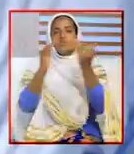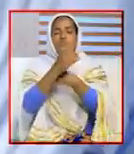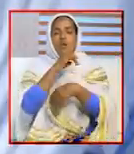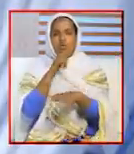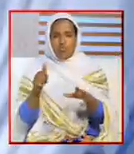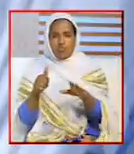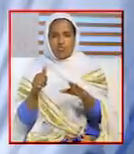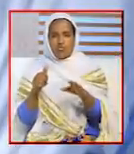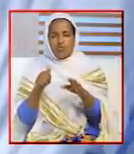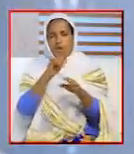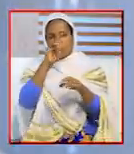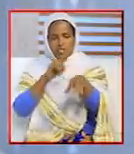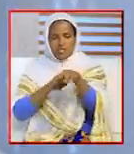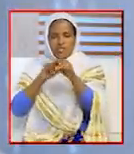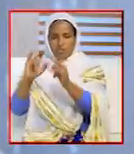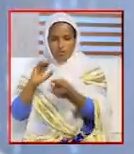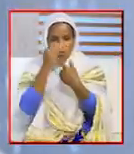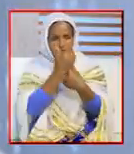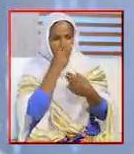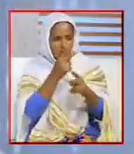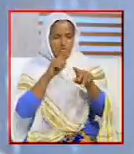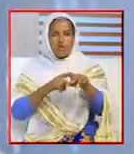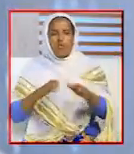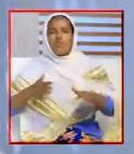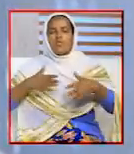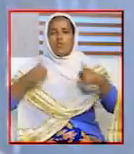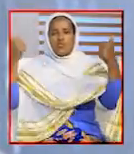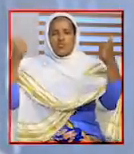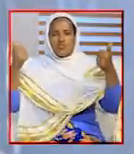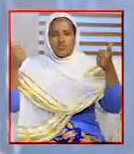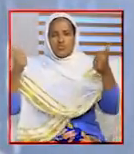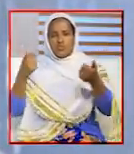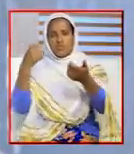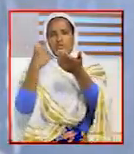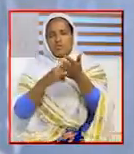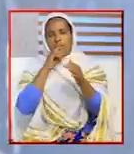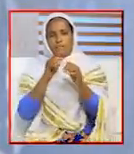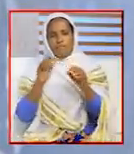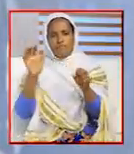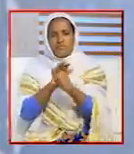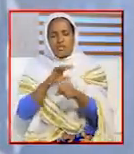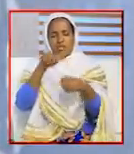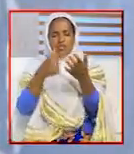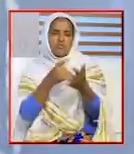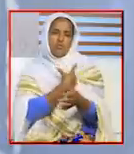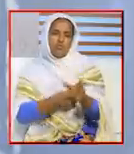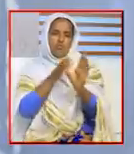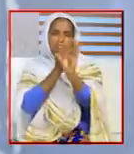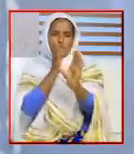ሳይሆኑ ይዘቱን አንዳንዴ በምታዩበት ጊዜ ወጣቶችን ሞር ኦፍ የስነ